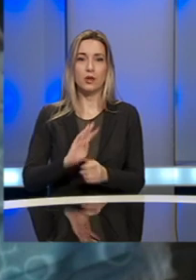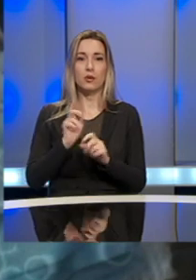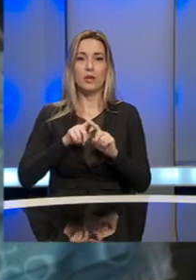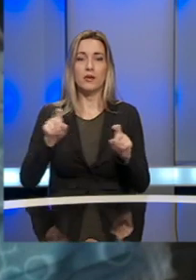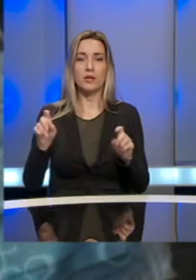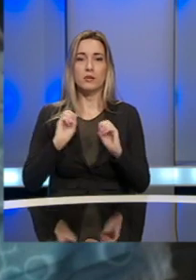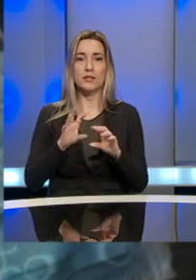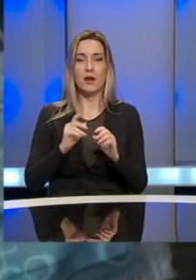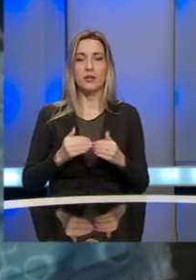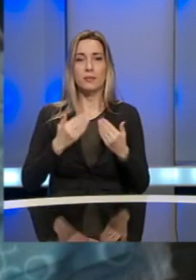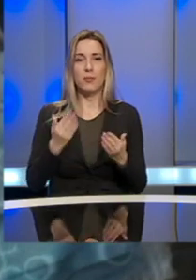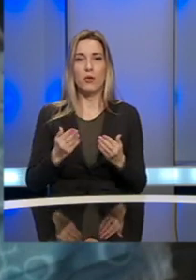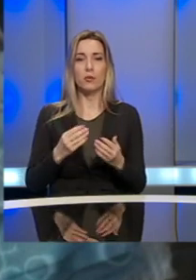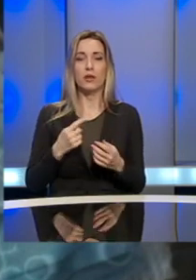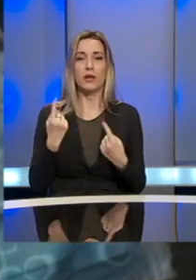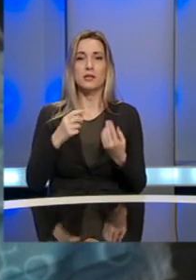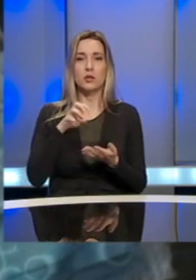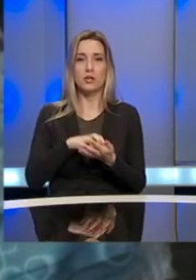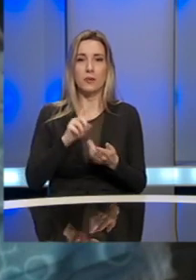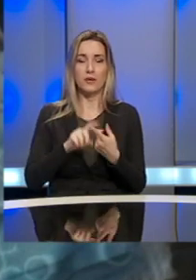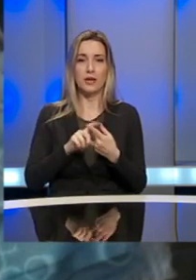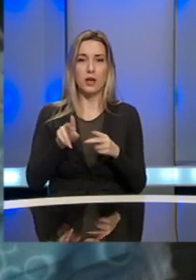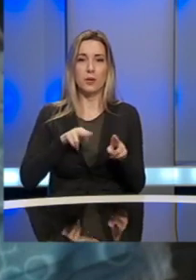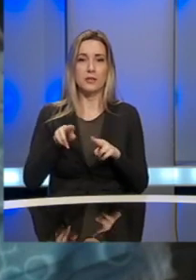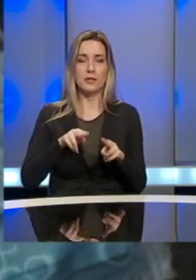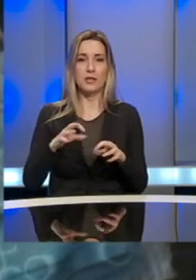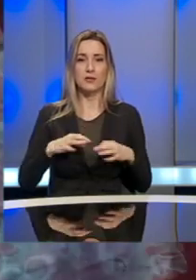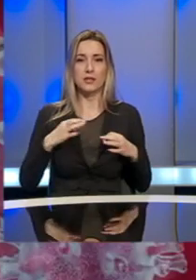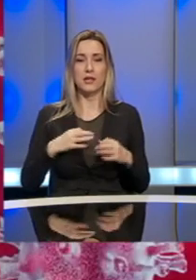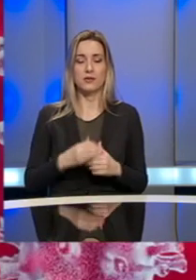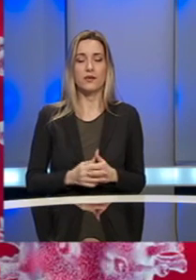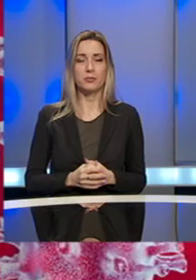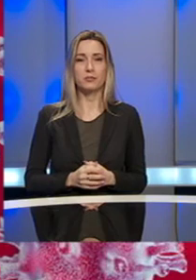Koronavirus, savjeti i preporuke kriznog štaba Federalnog ministarstva zdravstva.